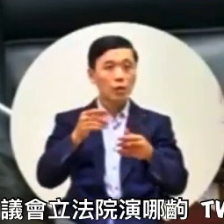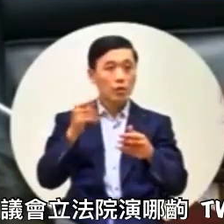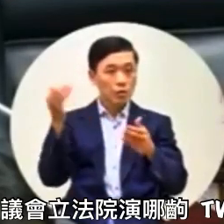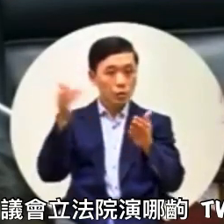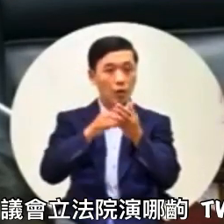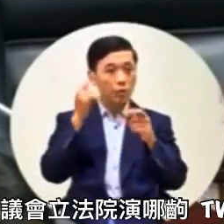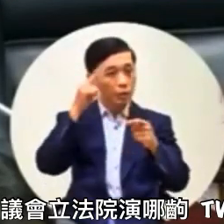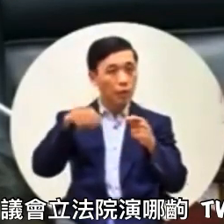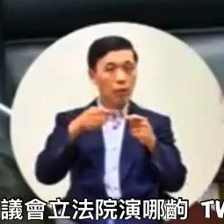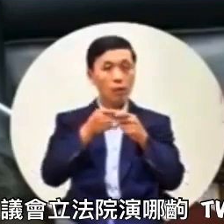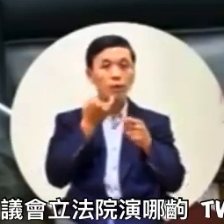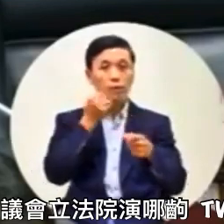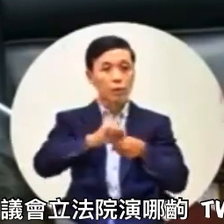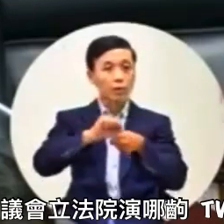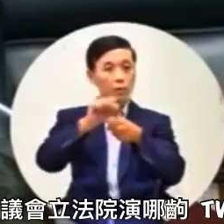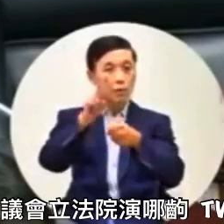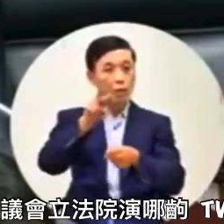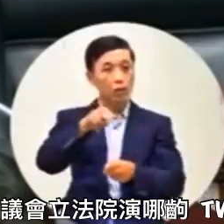复。